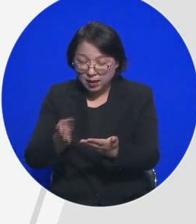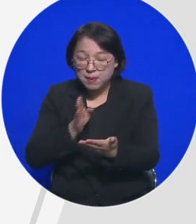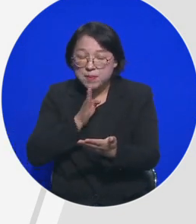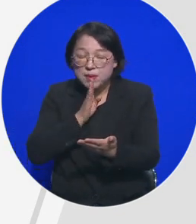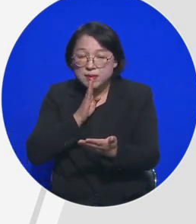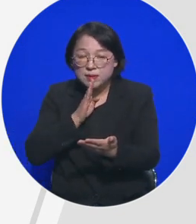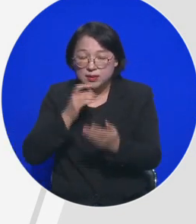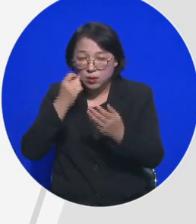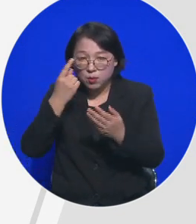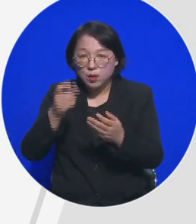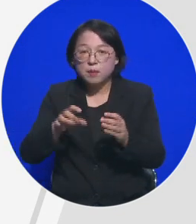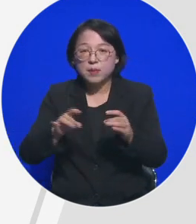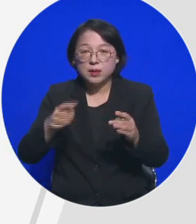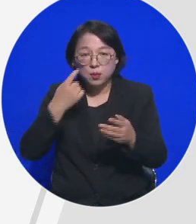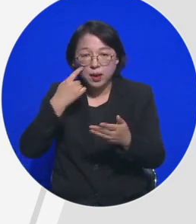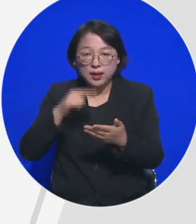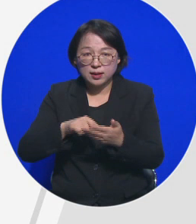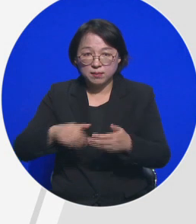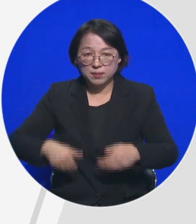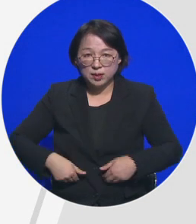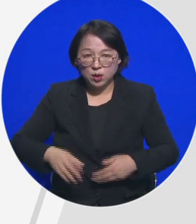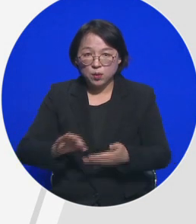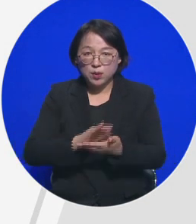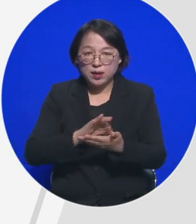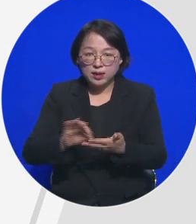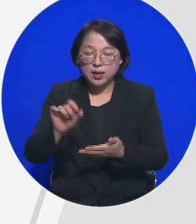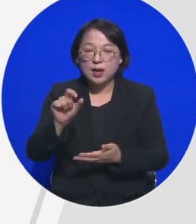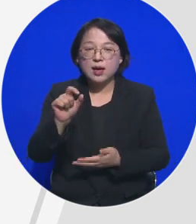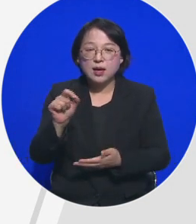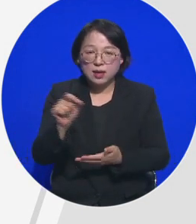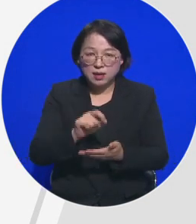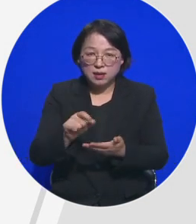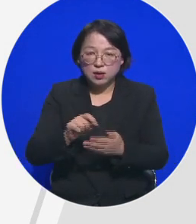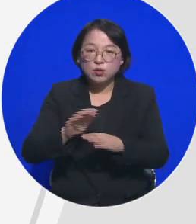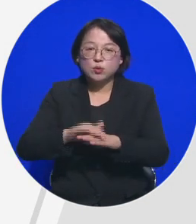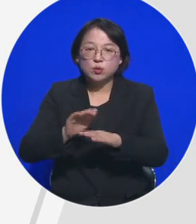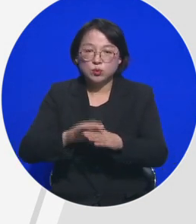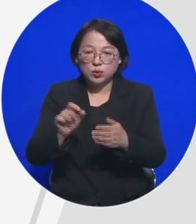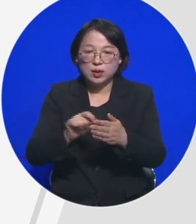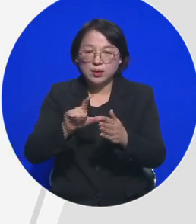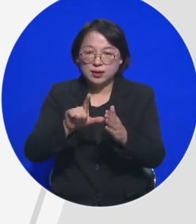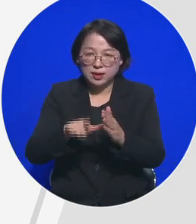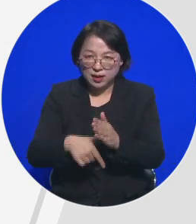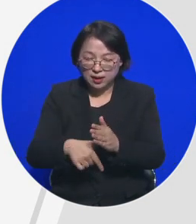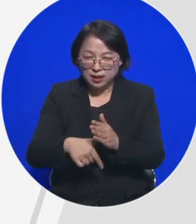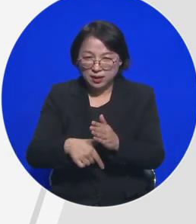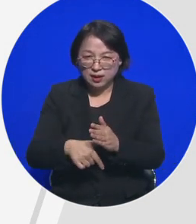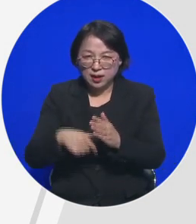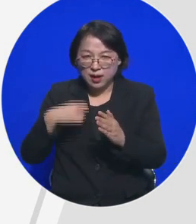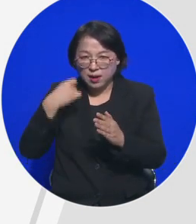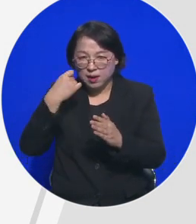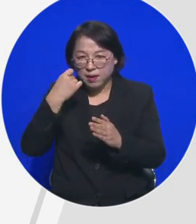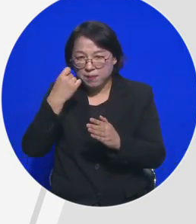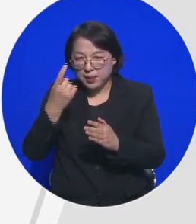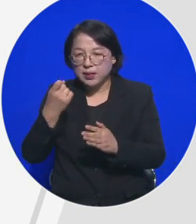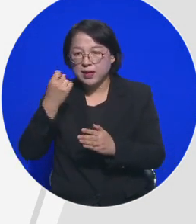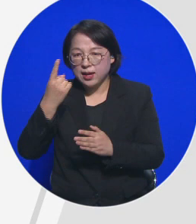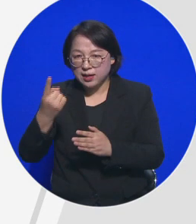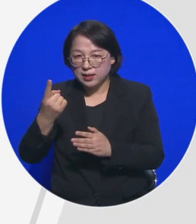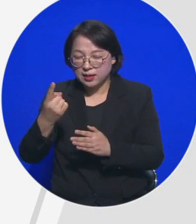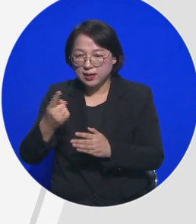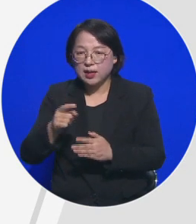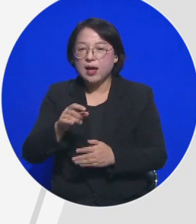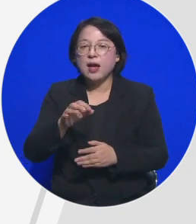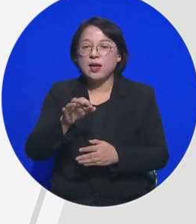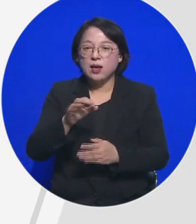법령으로 상향의 규정하고 회계 처리를 수기로 할 경우 입주자 대표회의 감사에게 매달 현금과 예금전고를